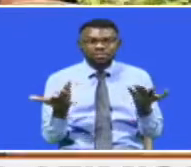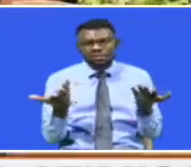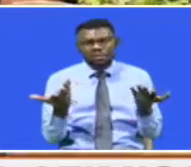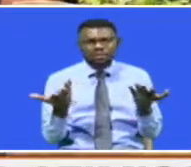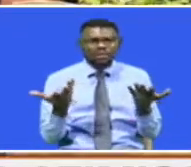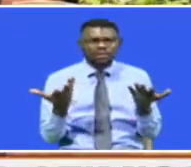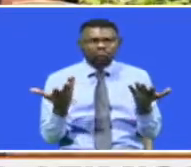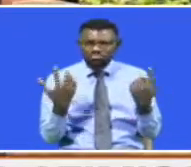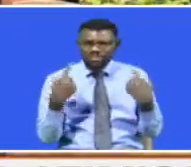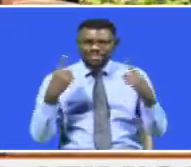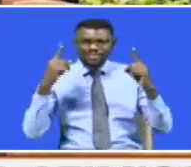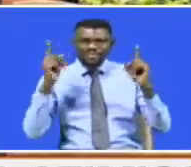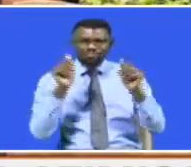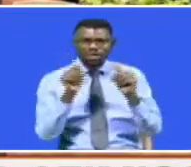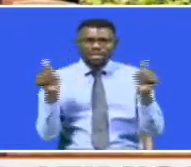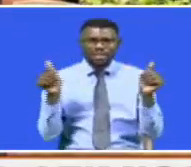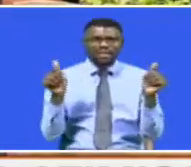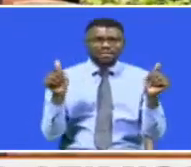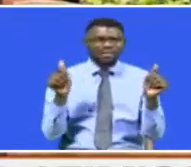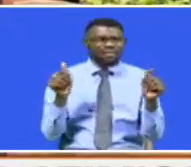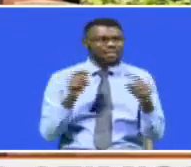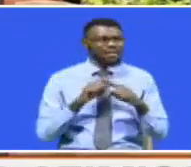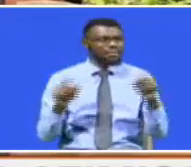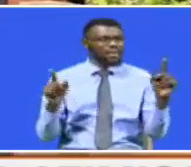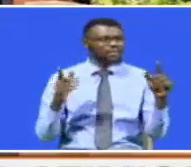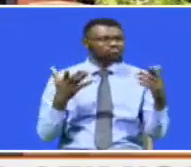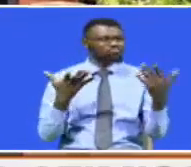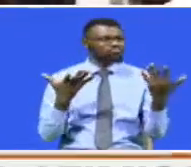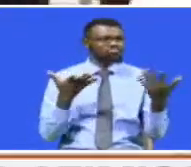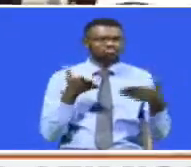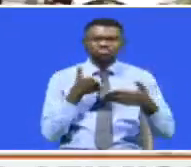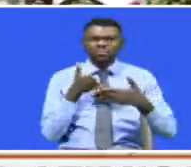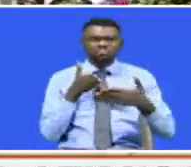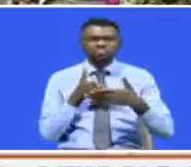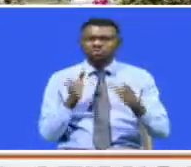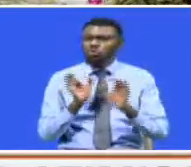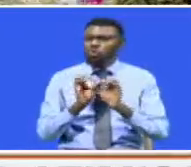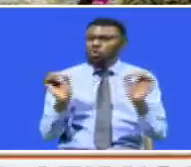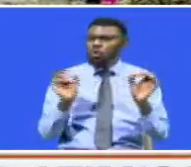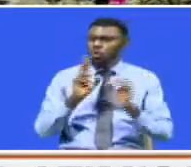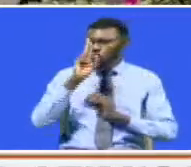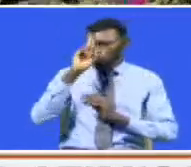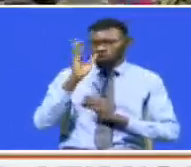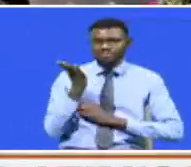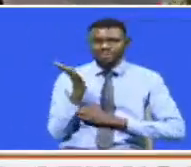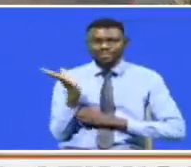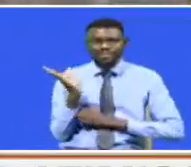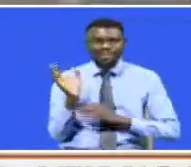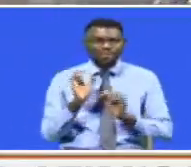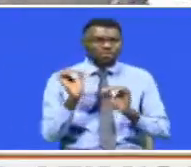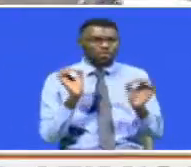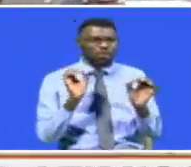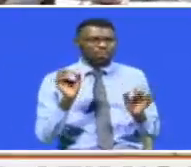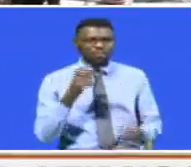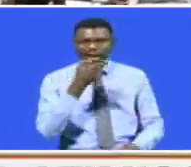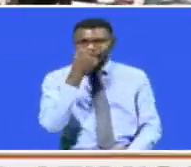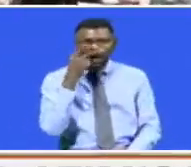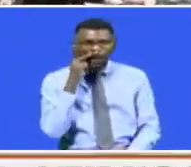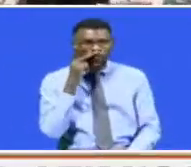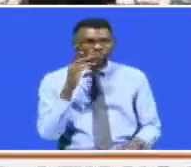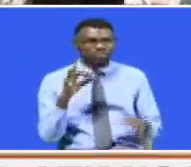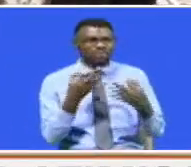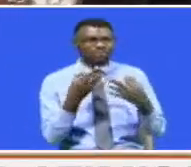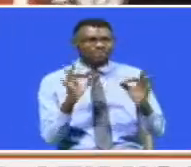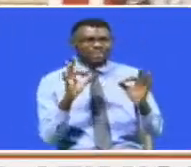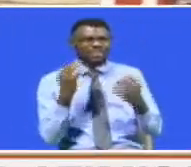effective. Lakini kwa mtazamo ilikuwa dhahiri hakuna maafisa waliozuilia kuingia wala kutoka kwa Kalonzo. Magari